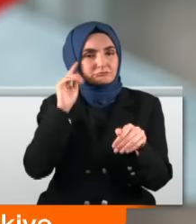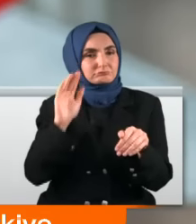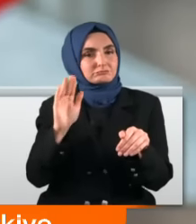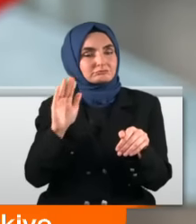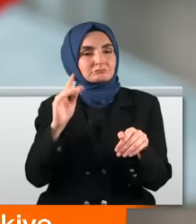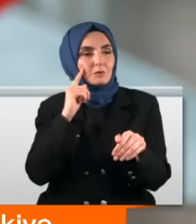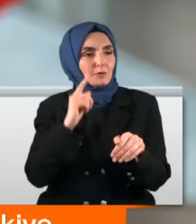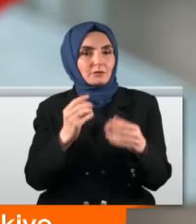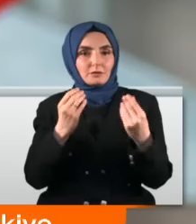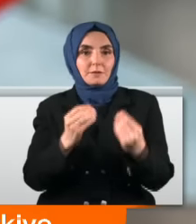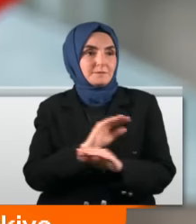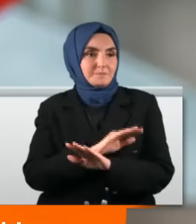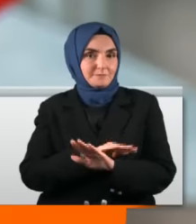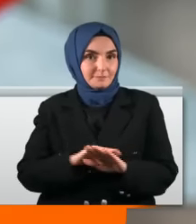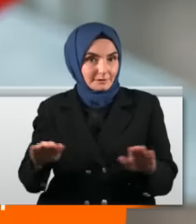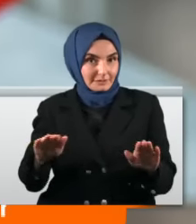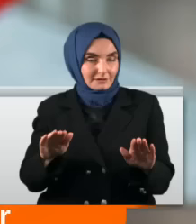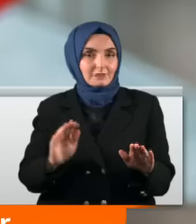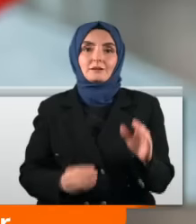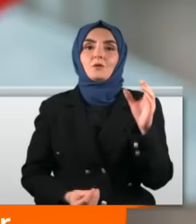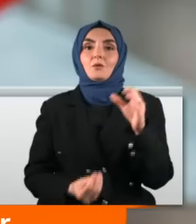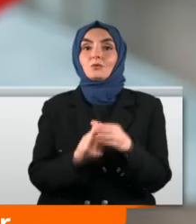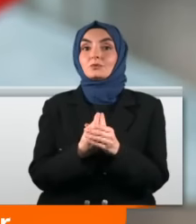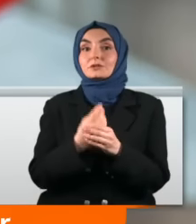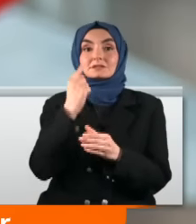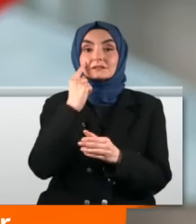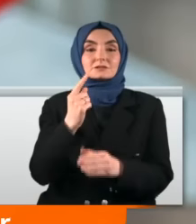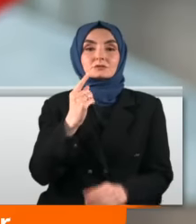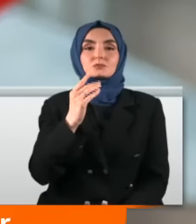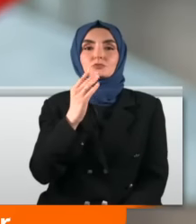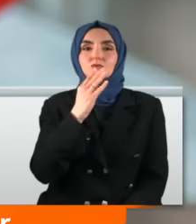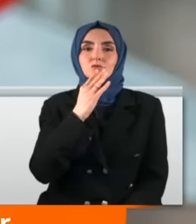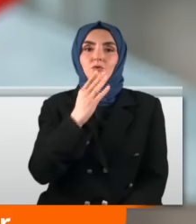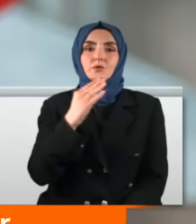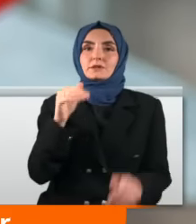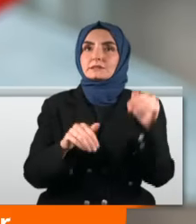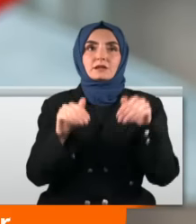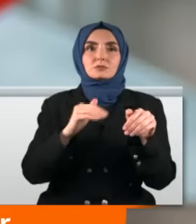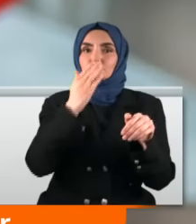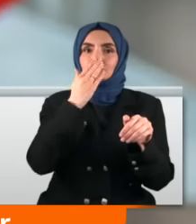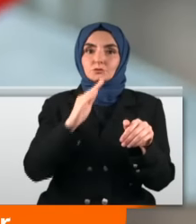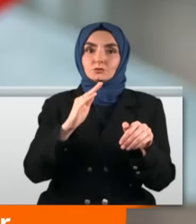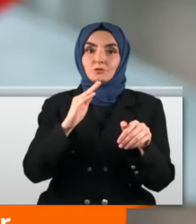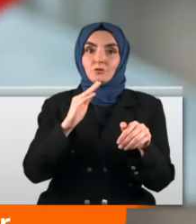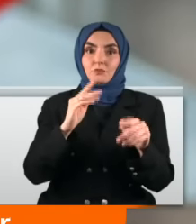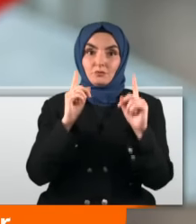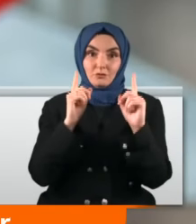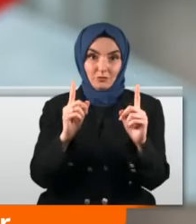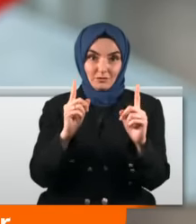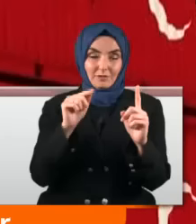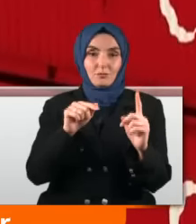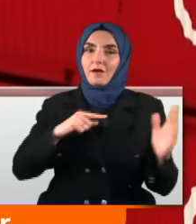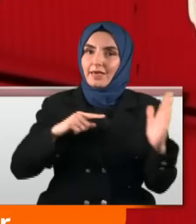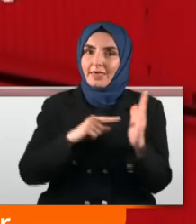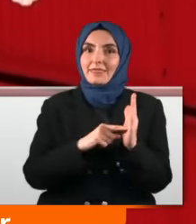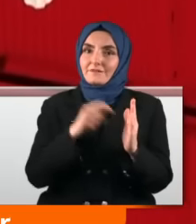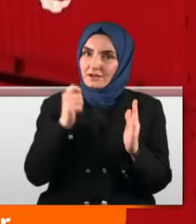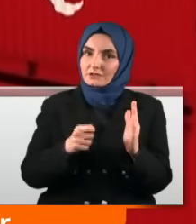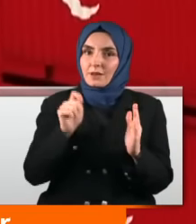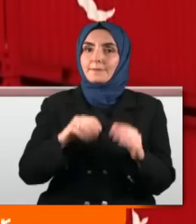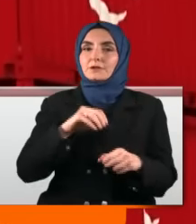ortaya çıkan 4 yıllık seçimsiz dönemi bu hedeflerimizi gerçekleştirmek için kullanacağız.